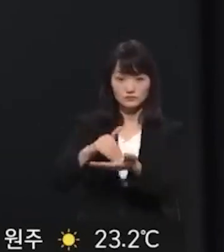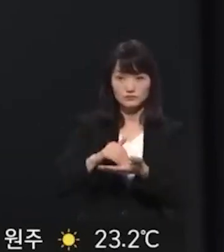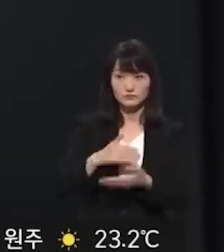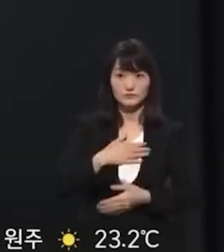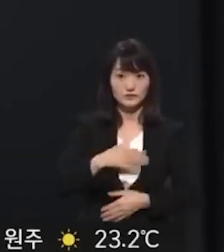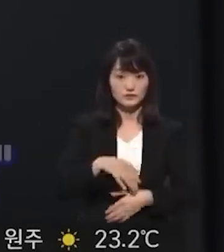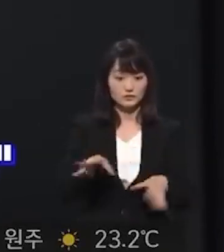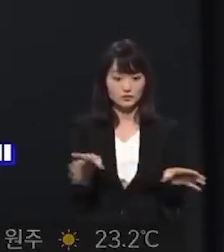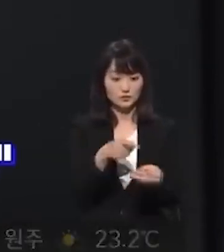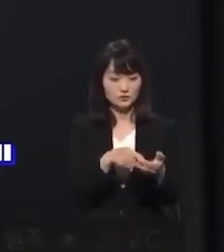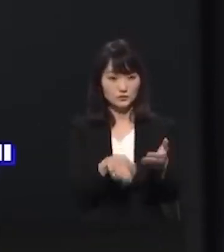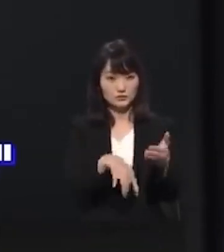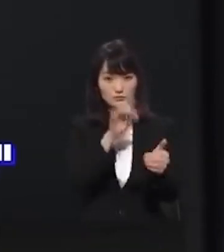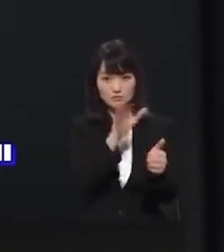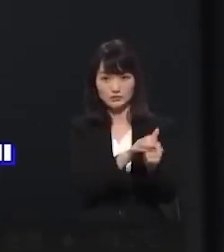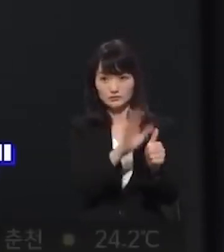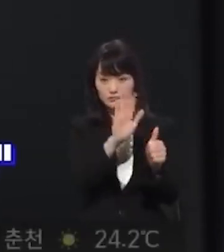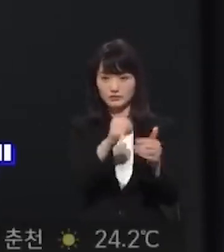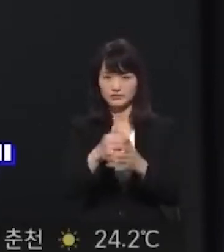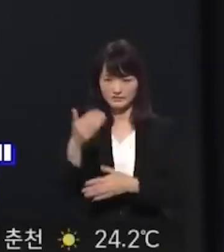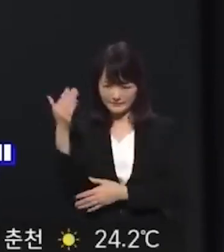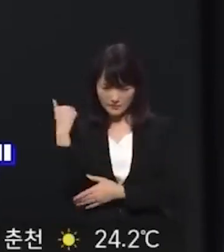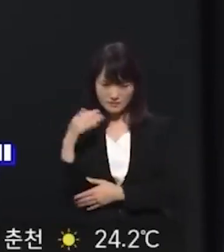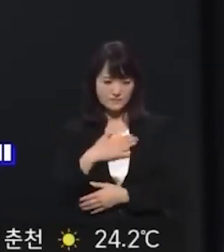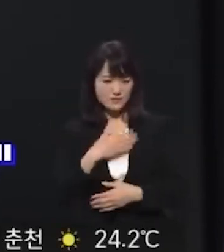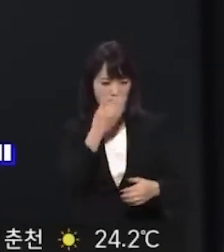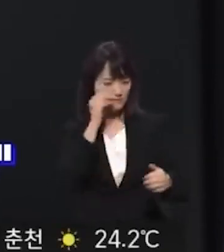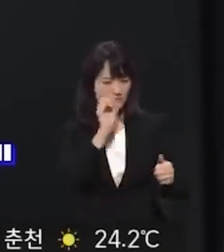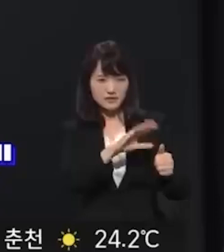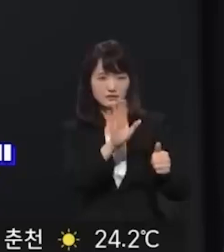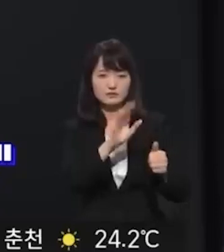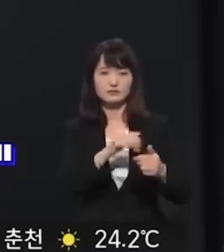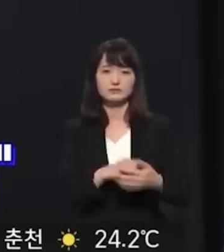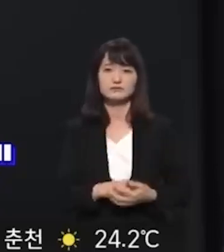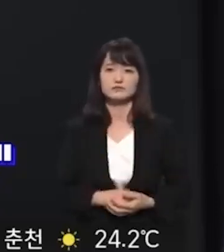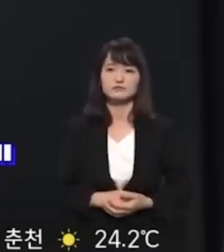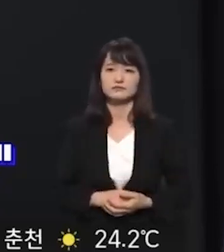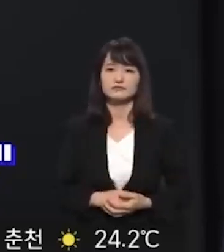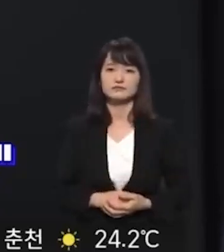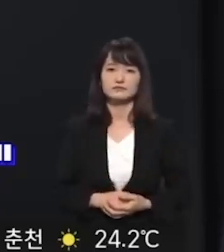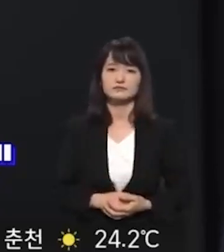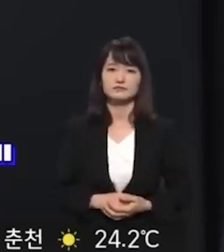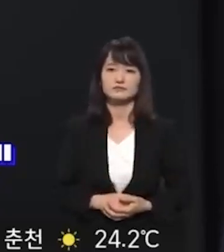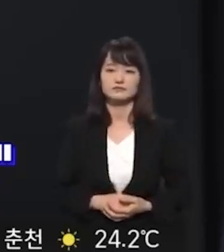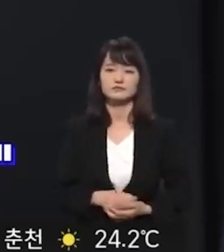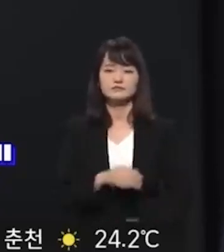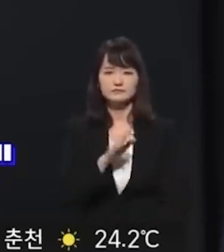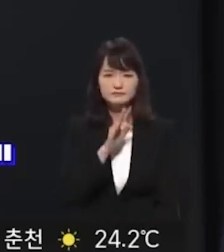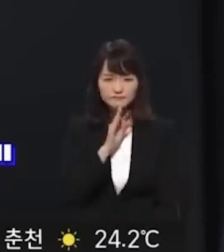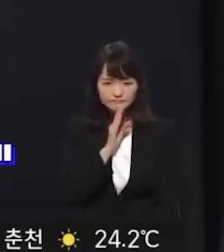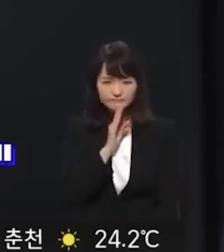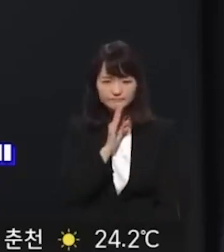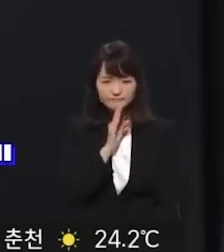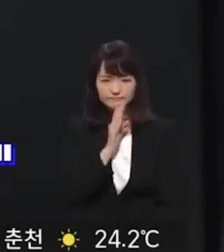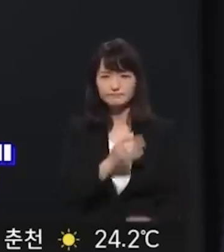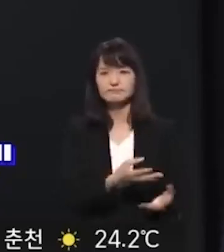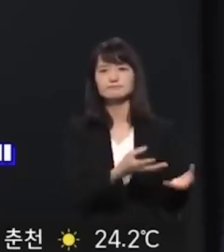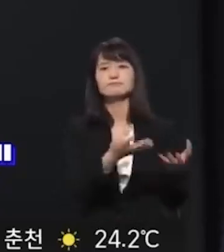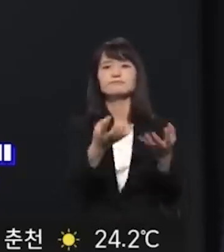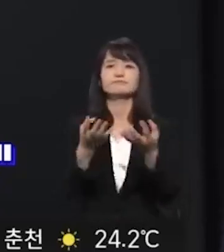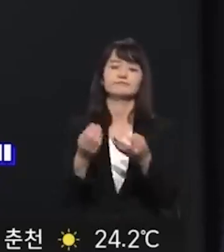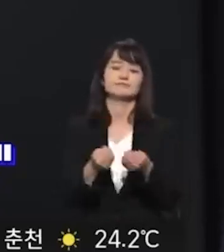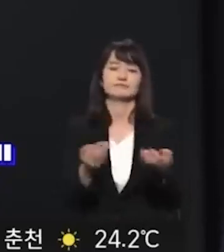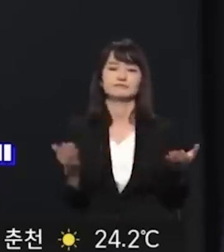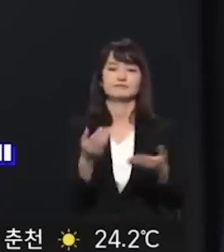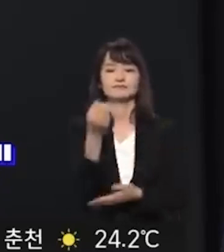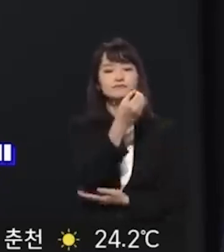총리에게 처음 하는 것도 아닌데 전화 한번 할 때는 이렇게까지 잘 무시하지 않았다라는 마음이 드니까 실제로 많은 일들을 신문에서